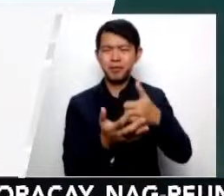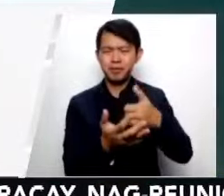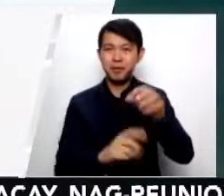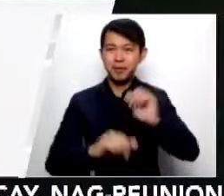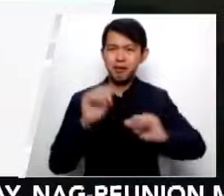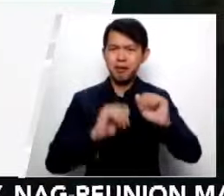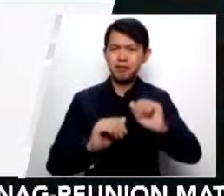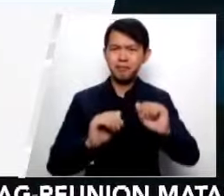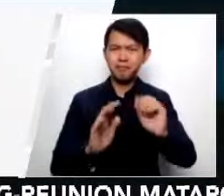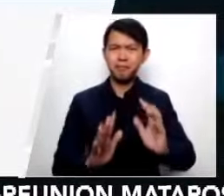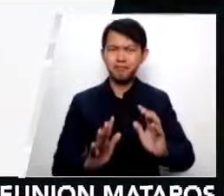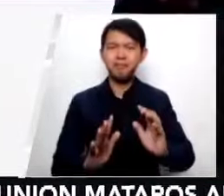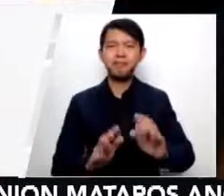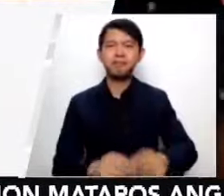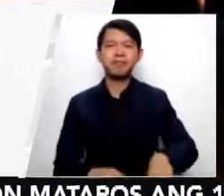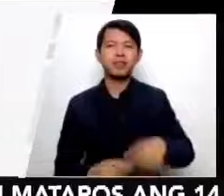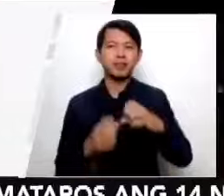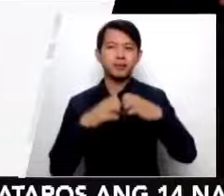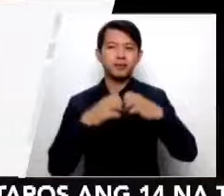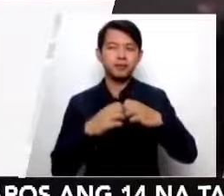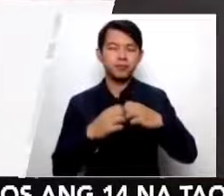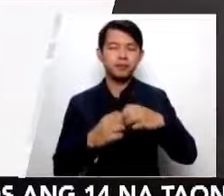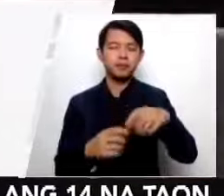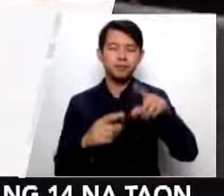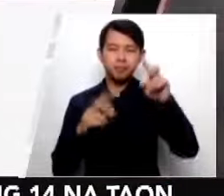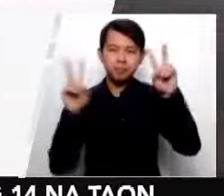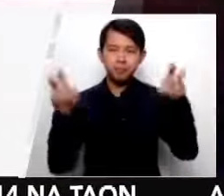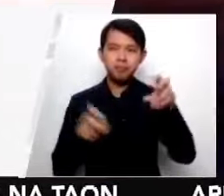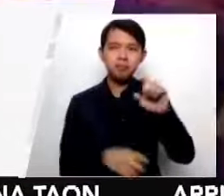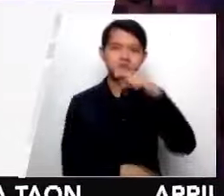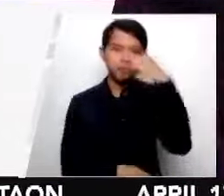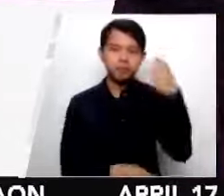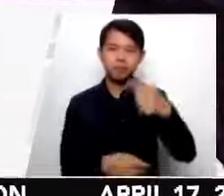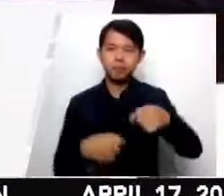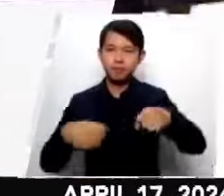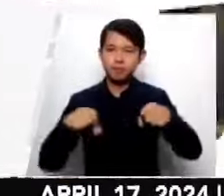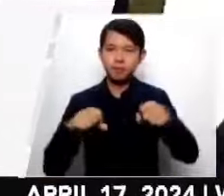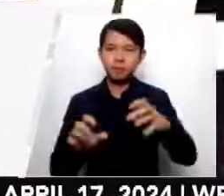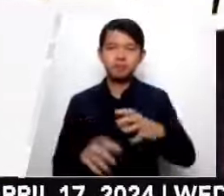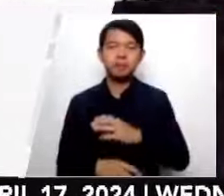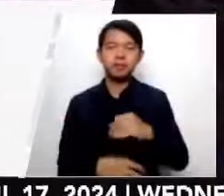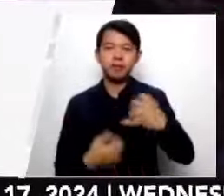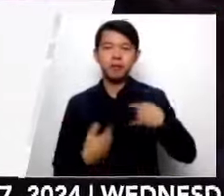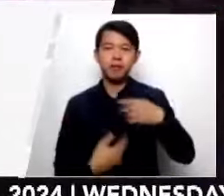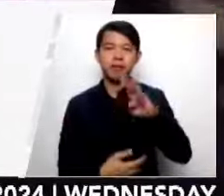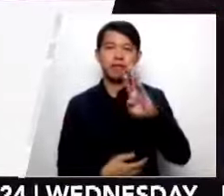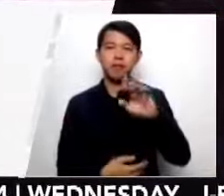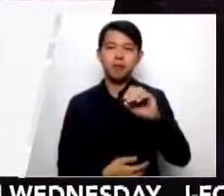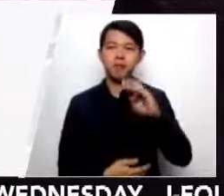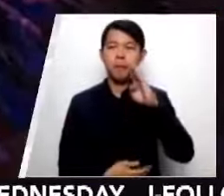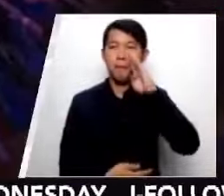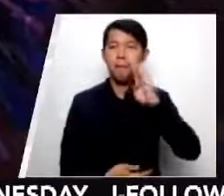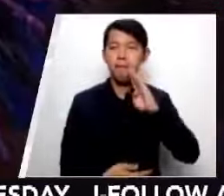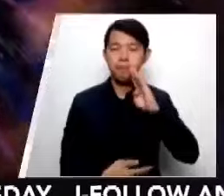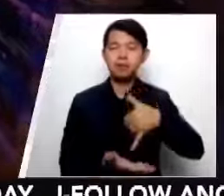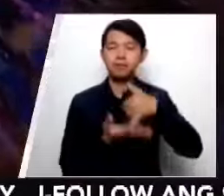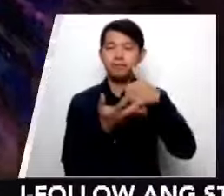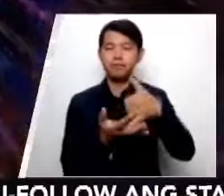ng GMA Public Affairs na Black Rider na Bronze Medalist para sa Entertainment Program Drama